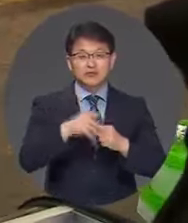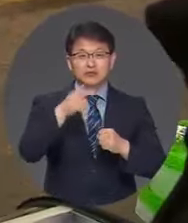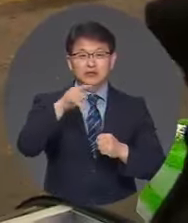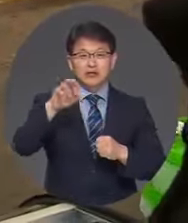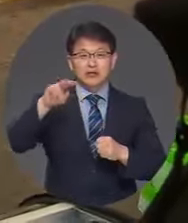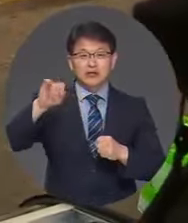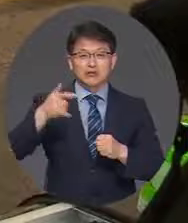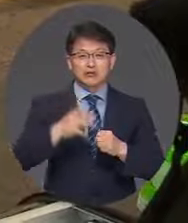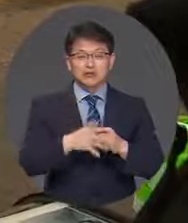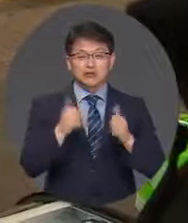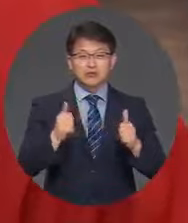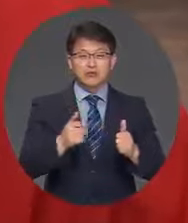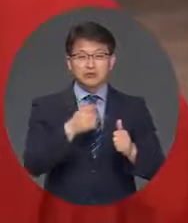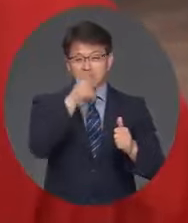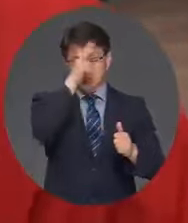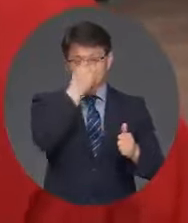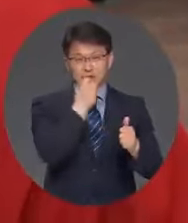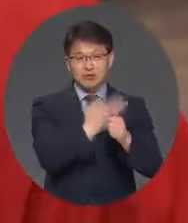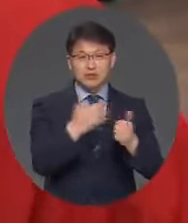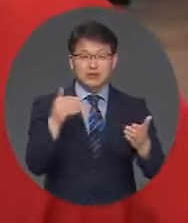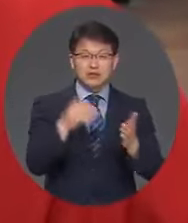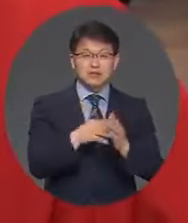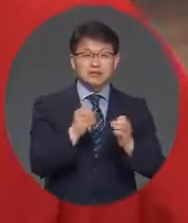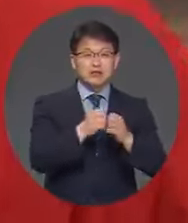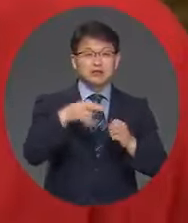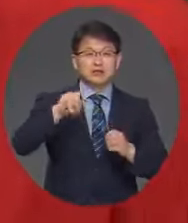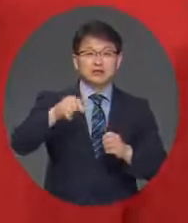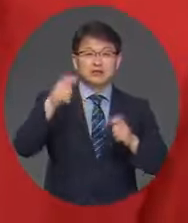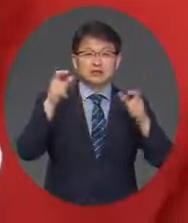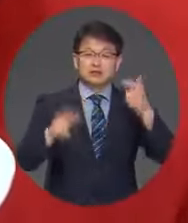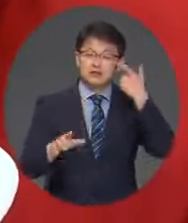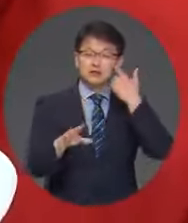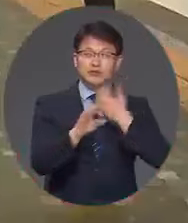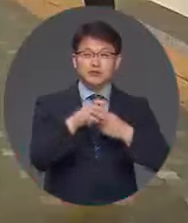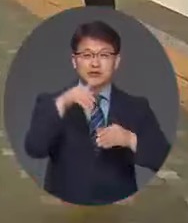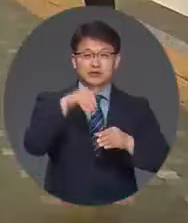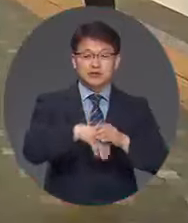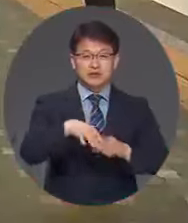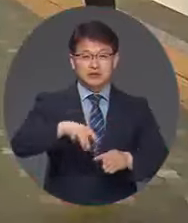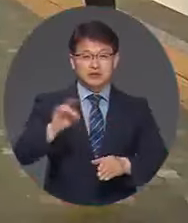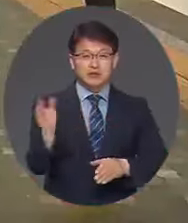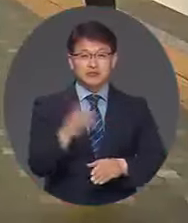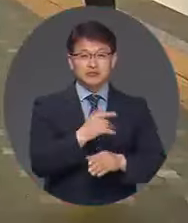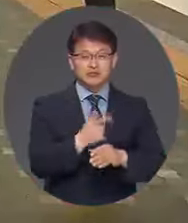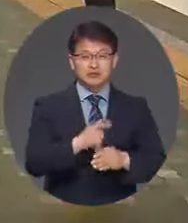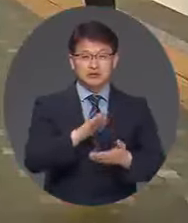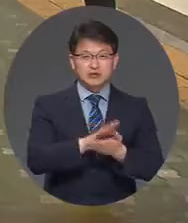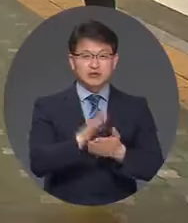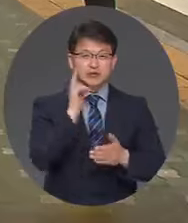후보 측의 고소고발까지 창원시 성산구 선거구는 선거 초반부터